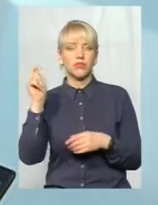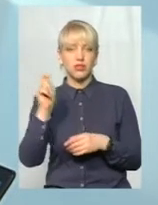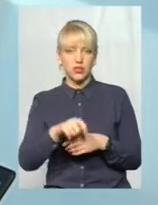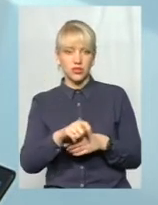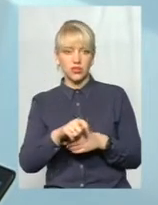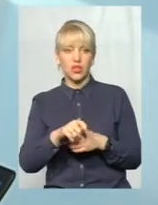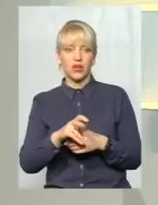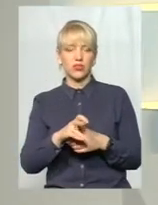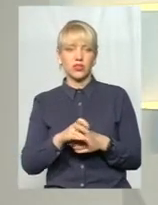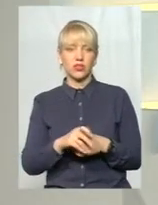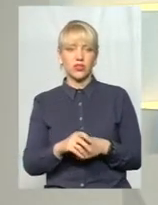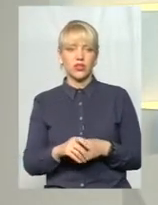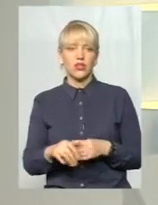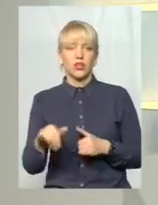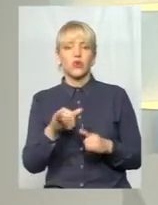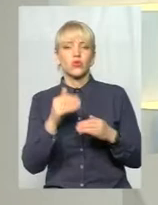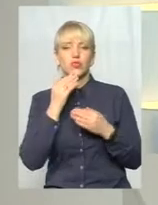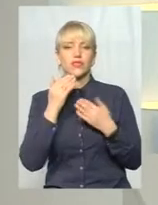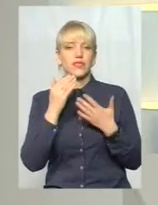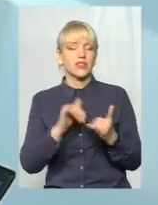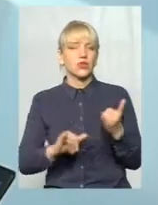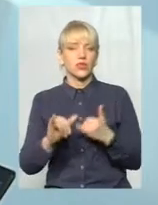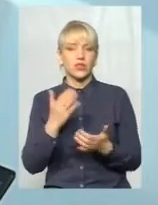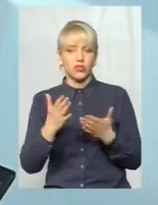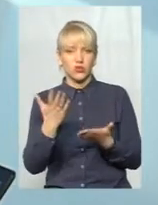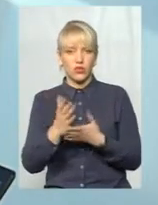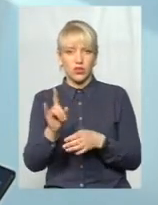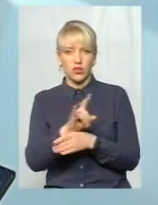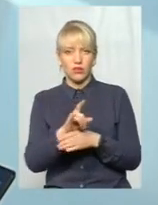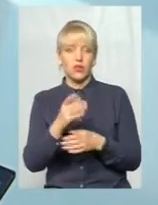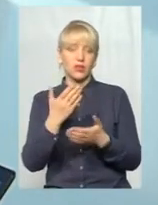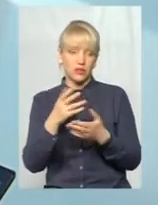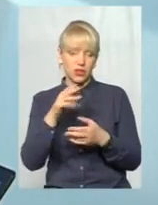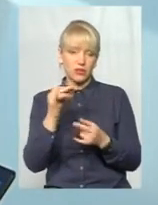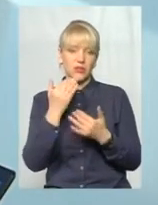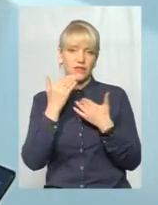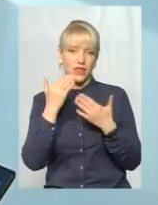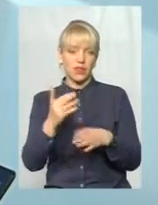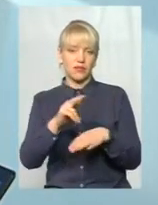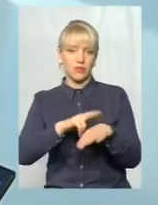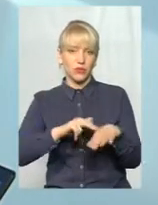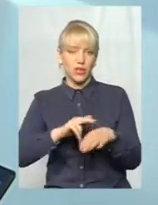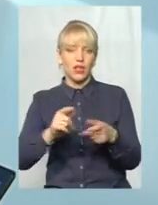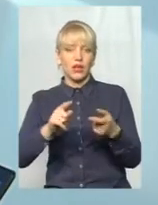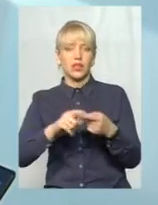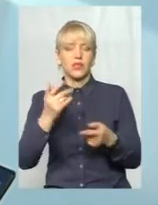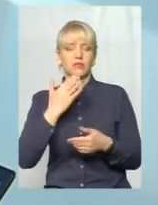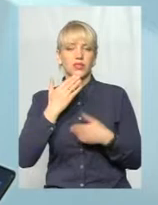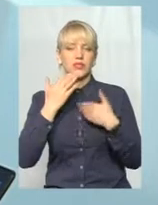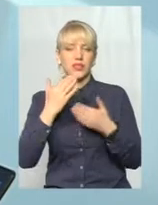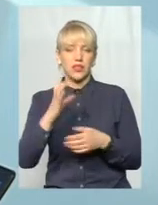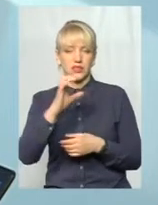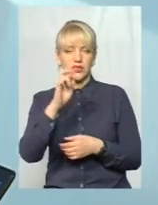навіть готові їхати. Куди звертатись в цьому випадку? Звертатися тільки безпосередньо в правоохоронні органи, раз. По-друге, звертатися безпосередньо в